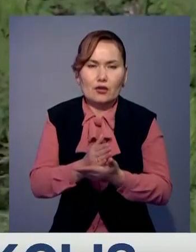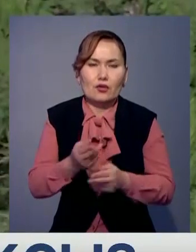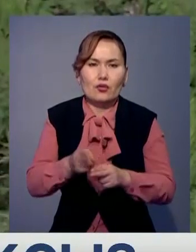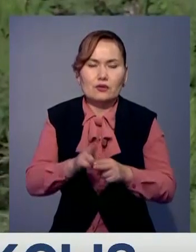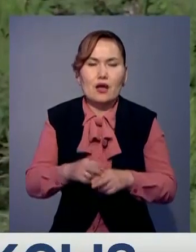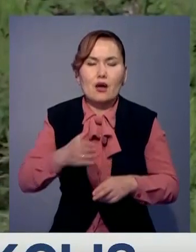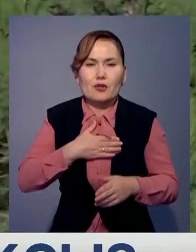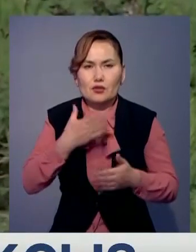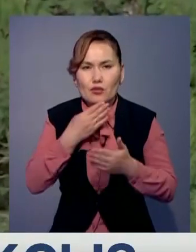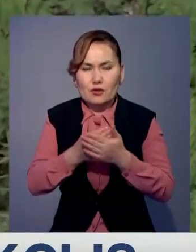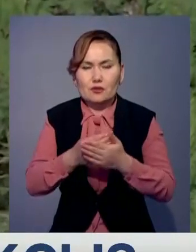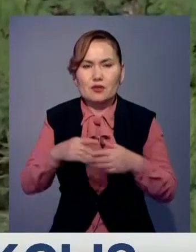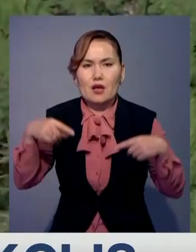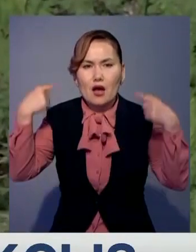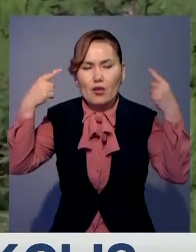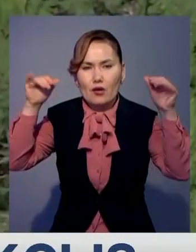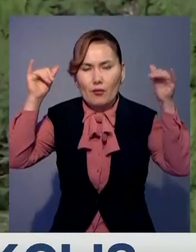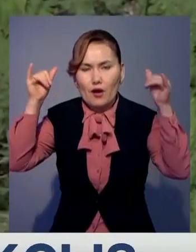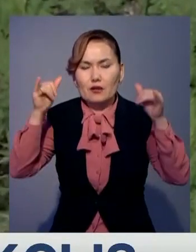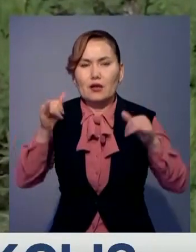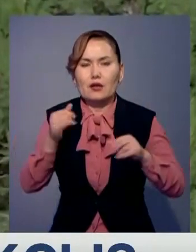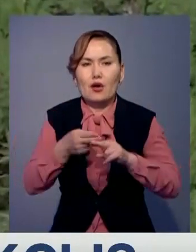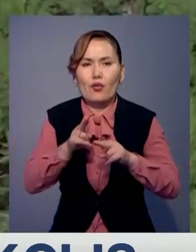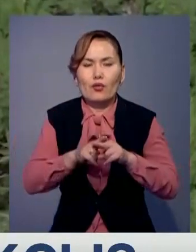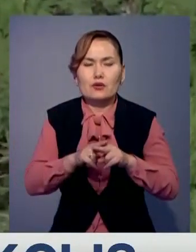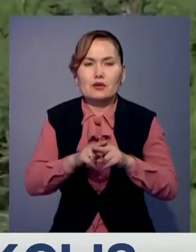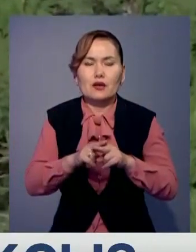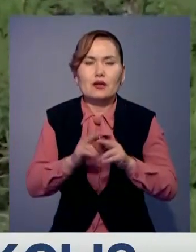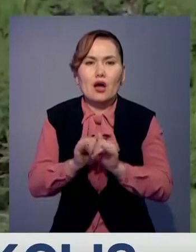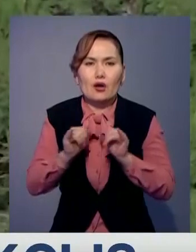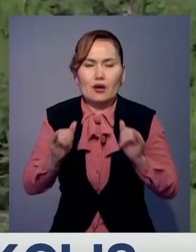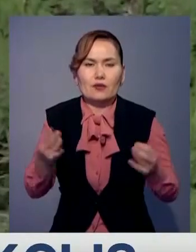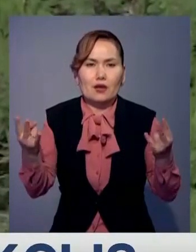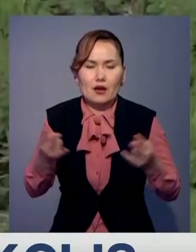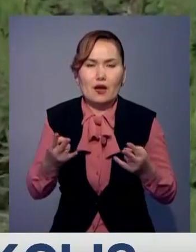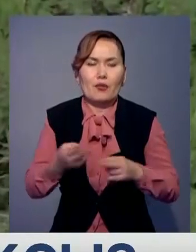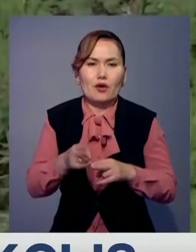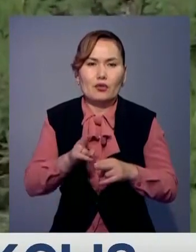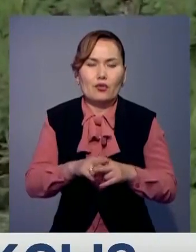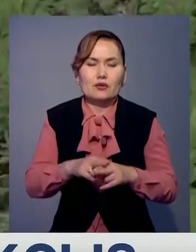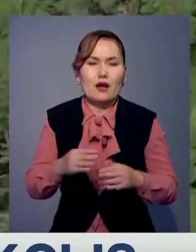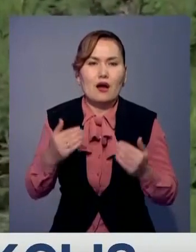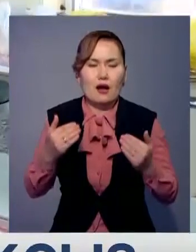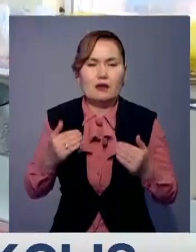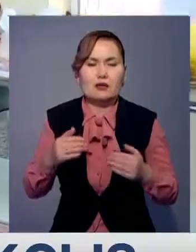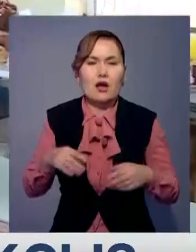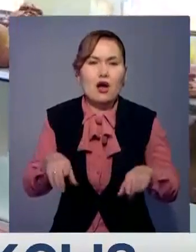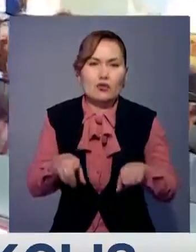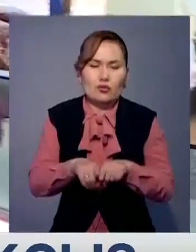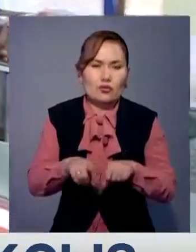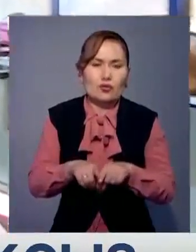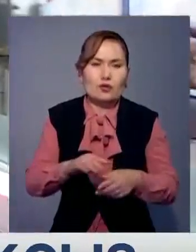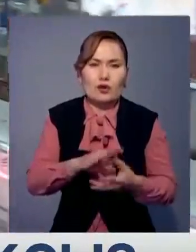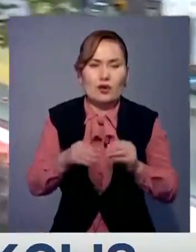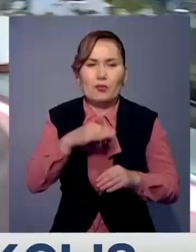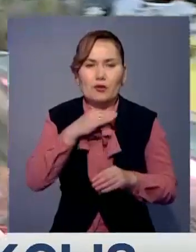бордақы малды, сойуға жарамды малды қазір өсірудің құны, жемшөптің құны бұл әсерін береді. Алдағы уақытта